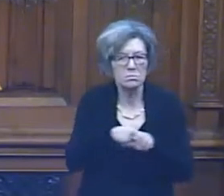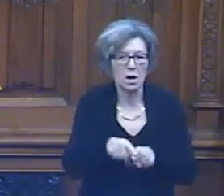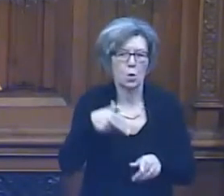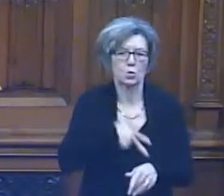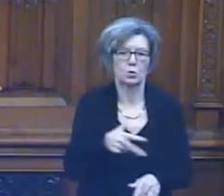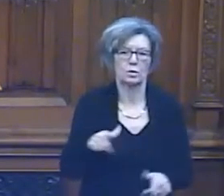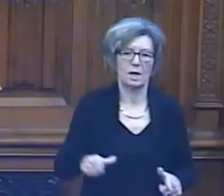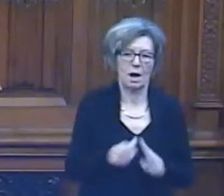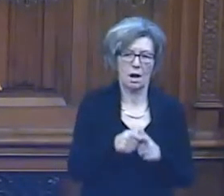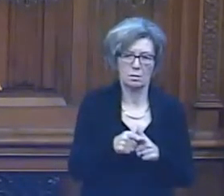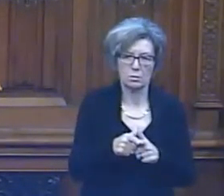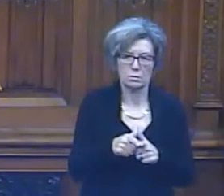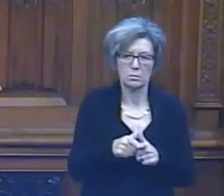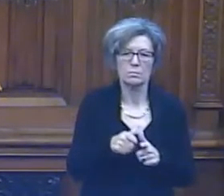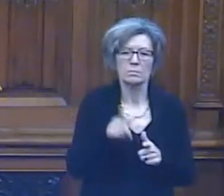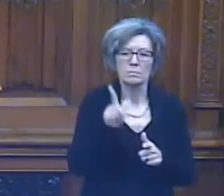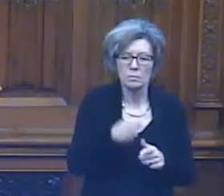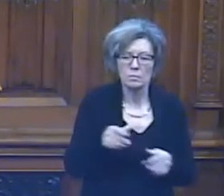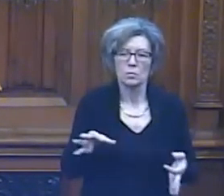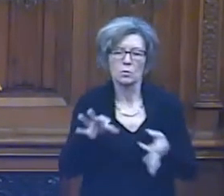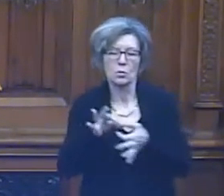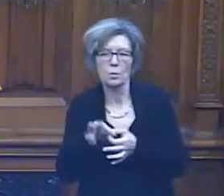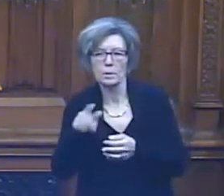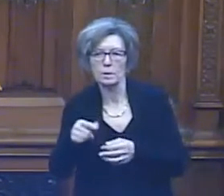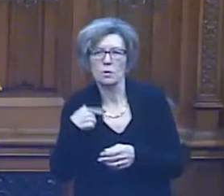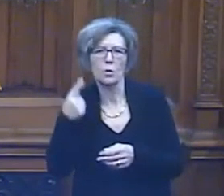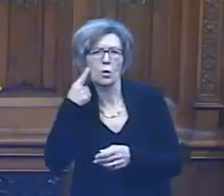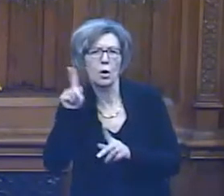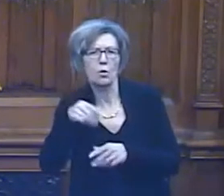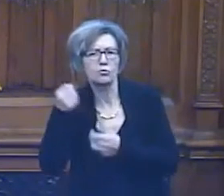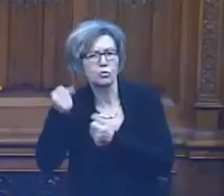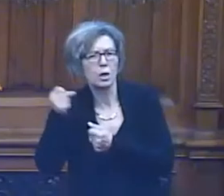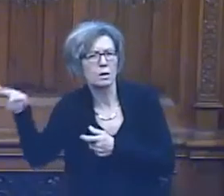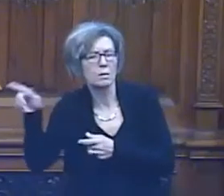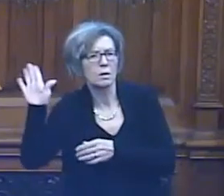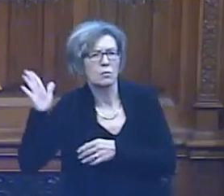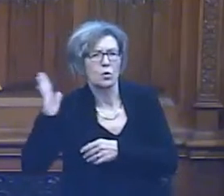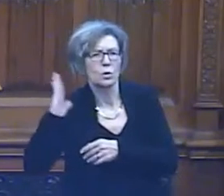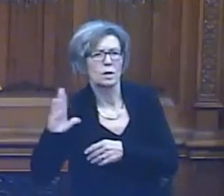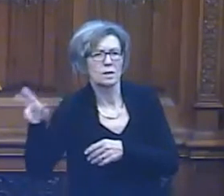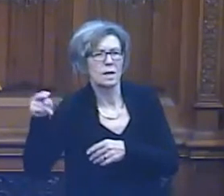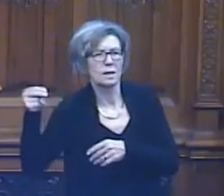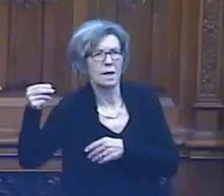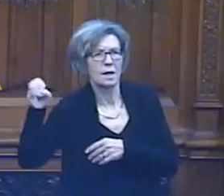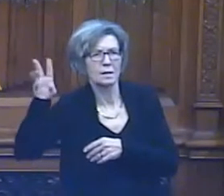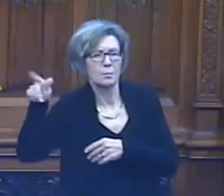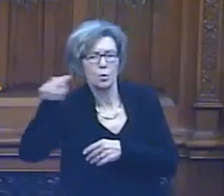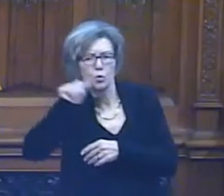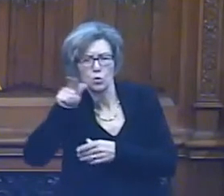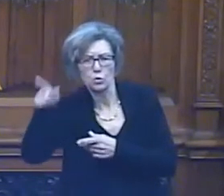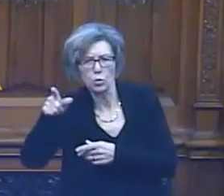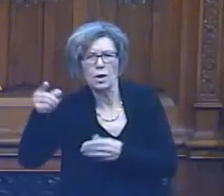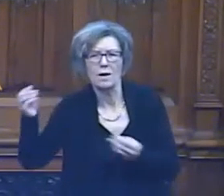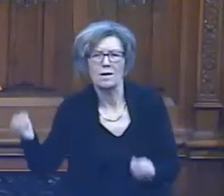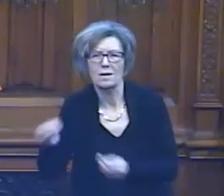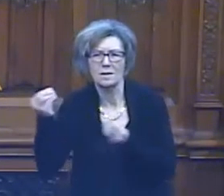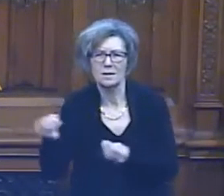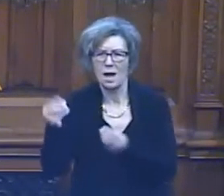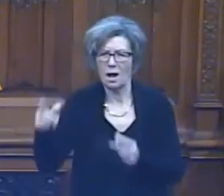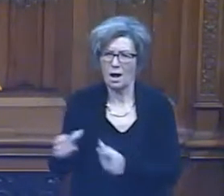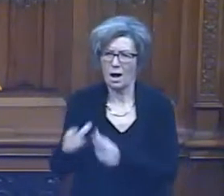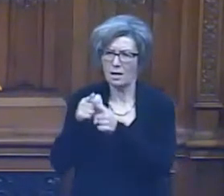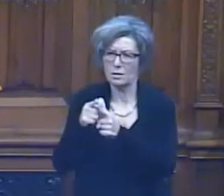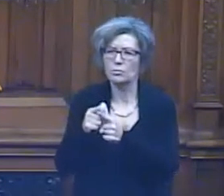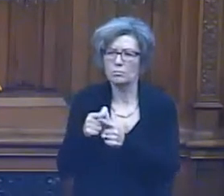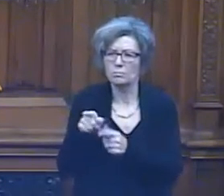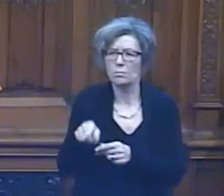natürlich kombiniert werden soll, stärker, und da höre ich jetzt auch schon Signale seitens der SPÖ oder der Grünen, durch Sachleistungen. Das halte ich